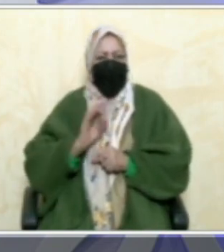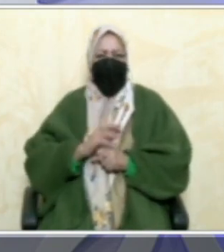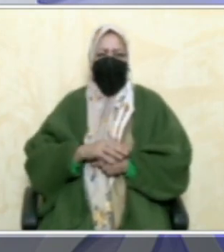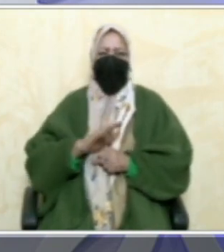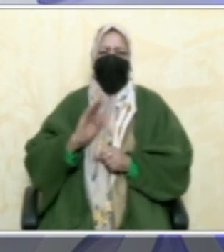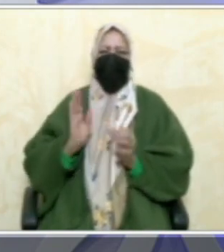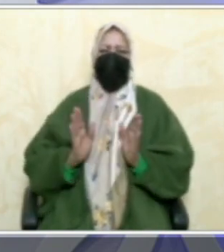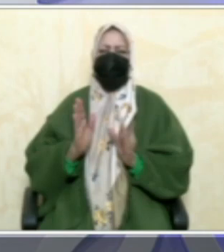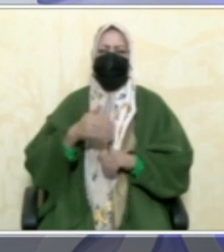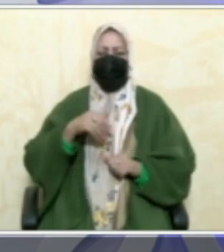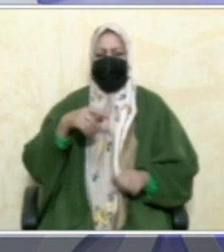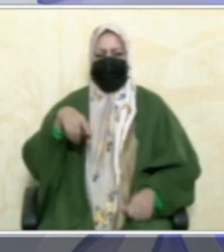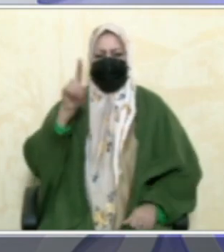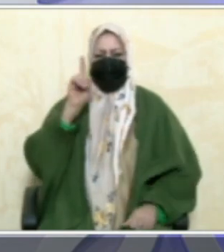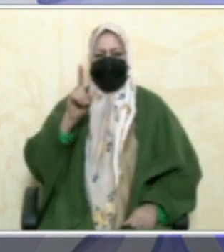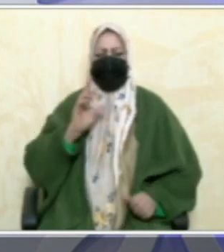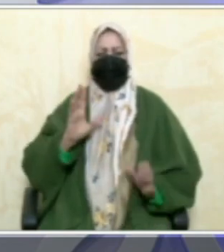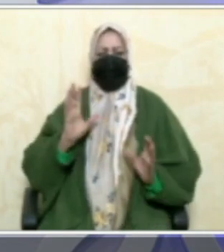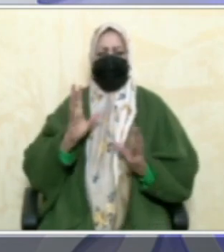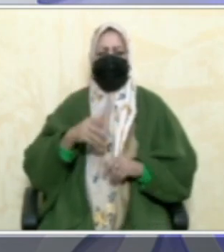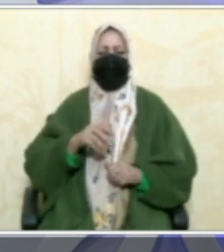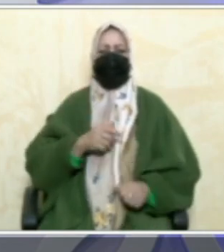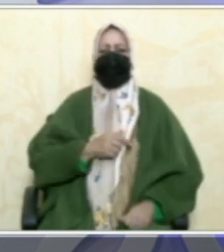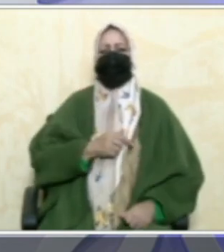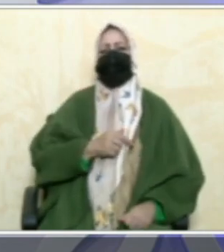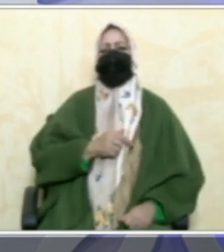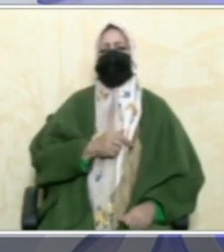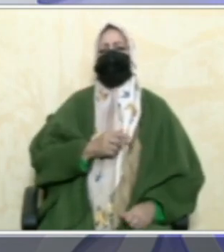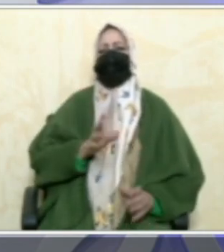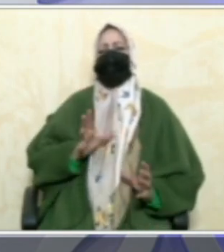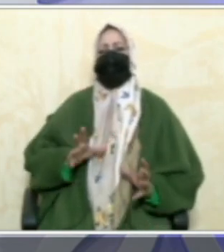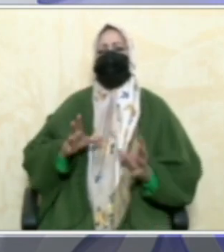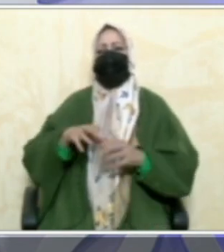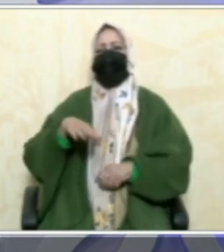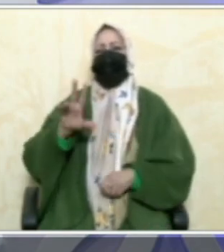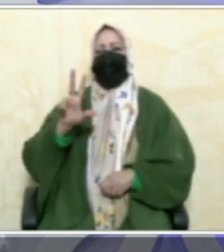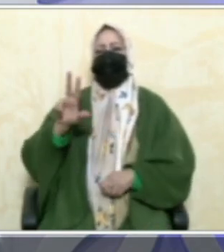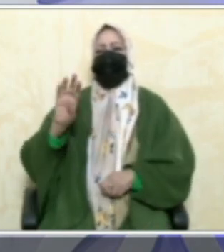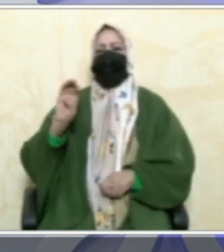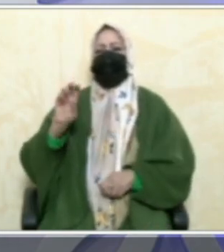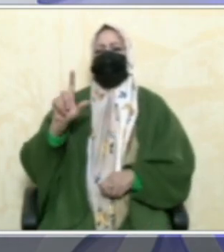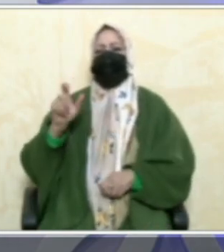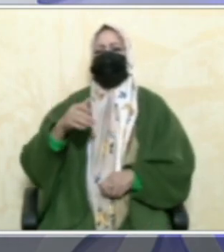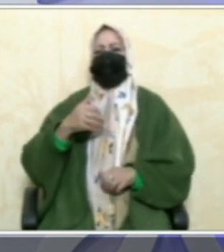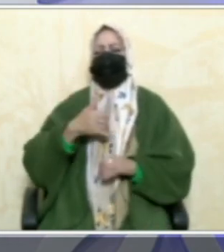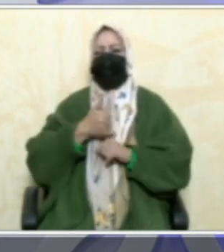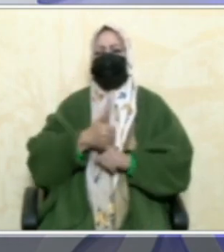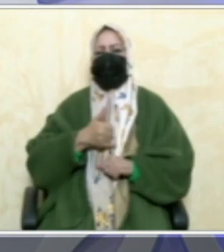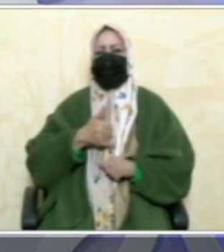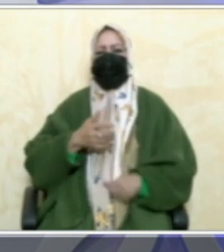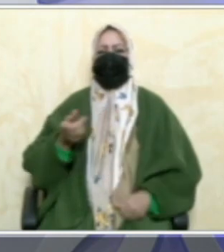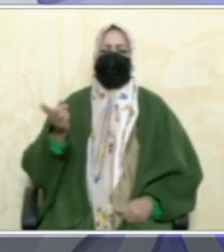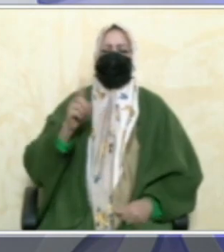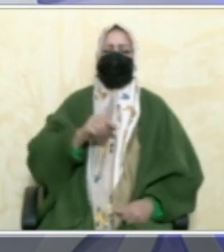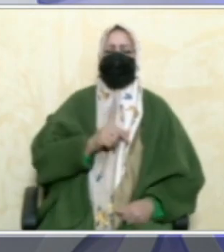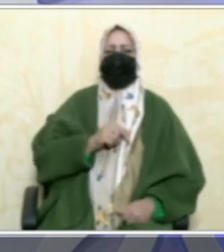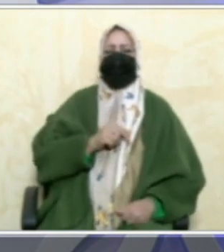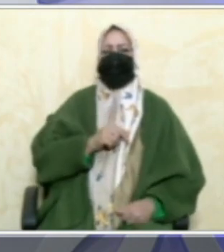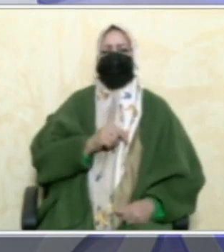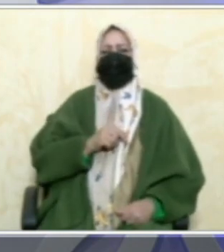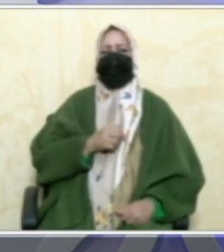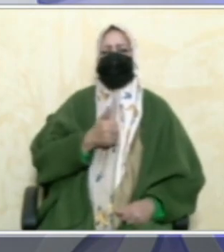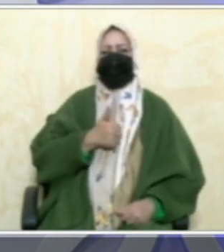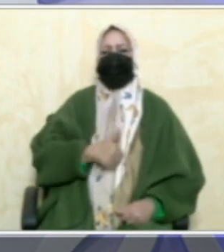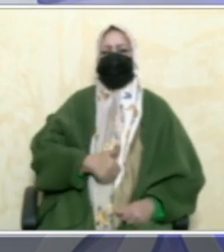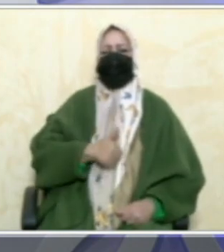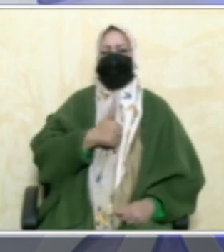هي يقولونها جماعة الحوثي، ما يفعلونه وما يرجوه منهم بعض السدج من أهل